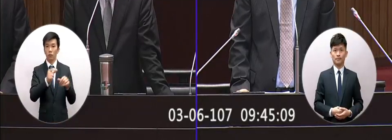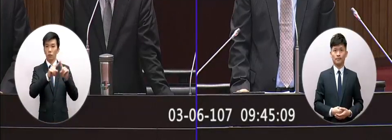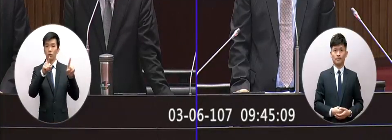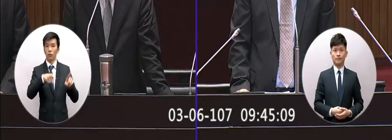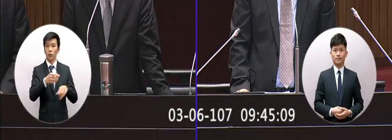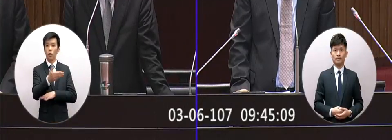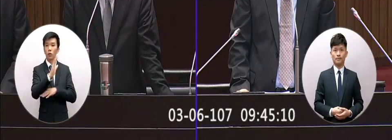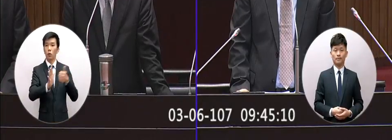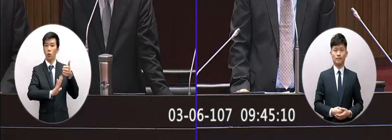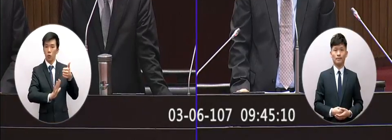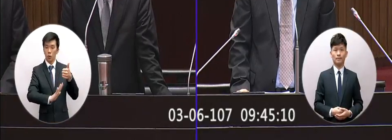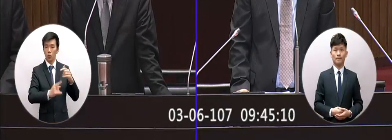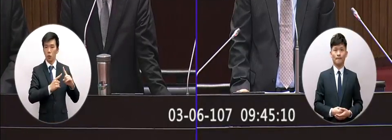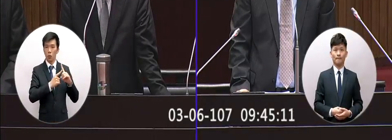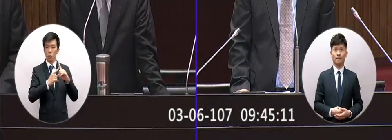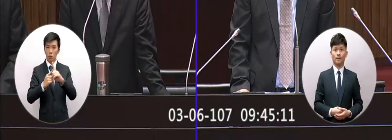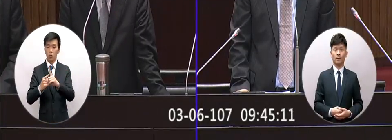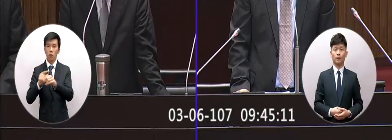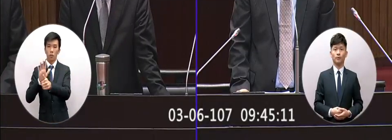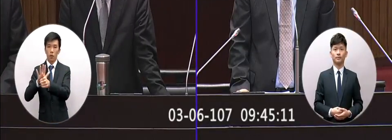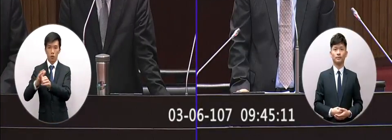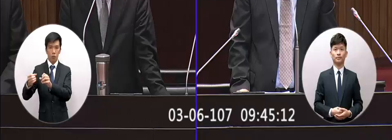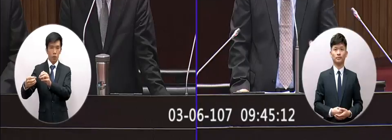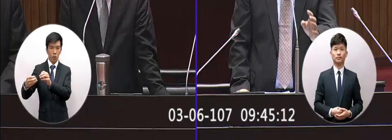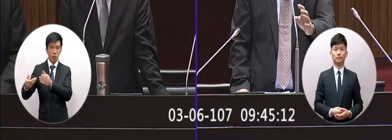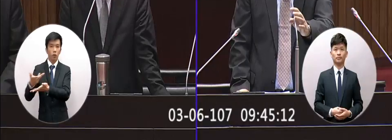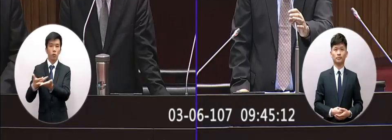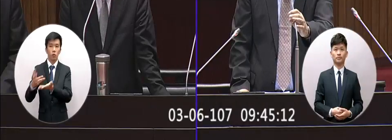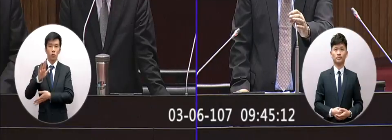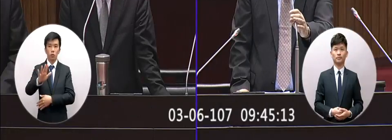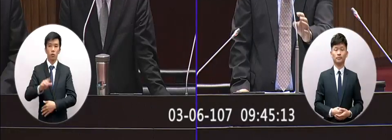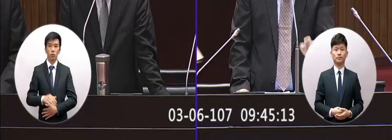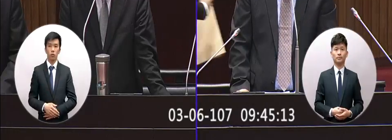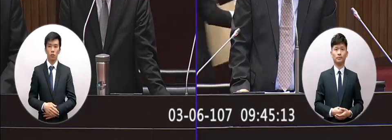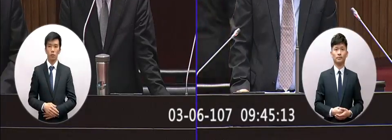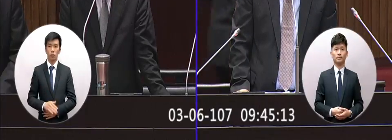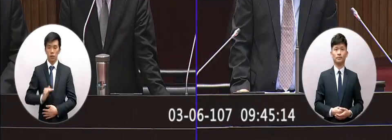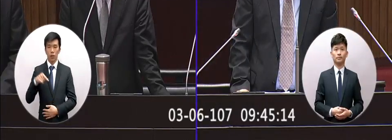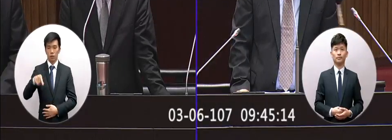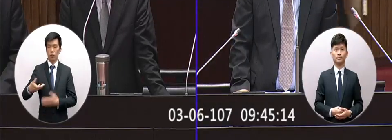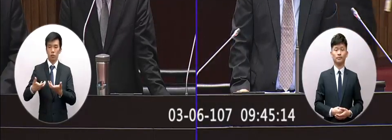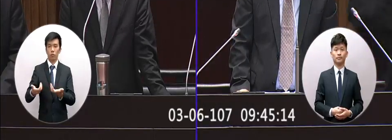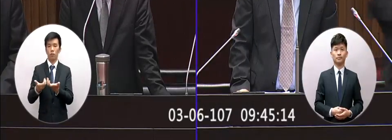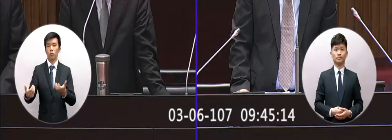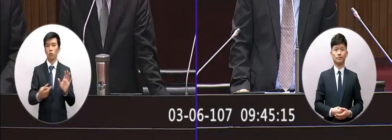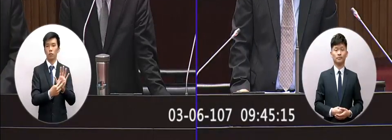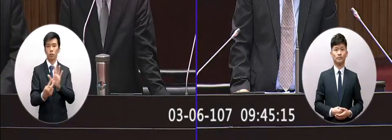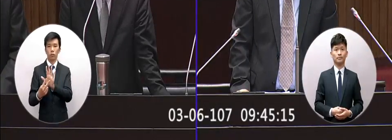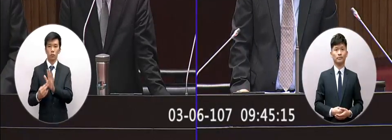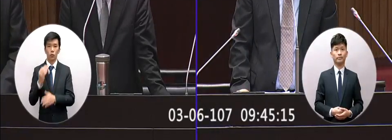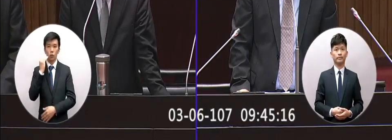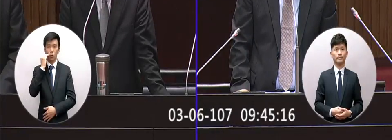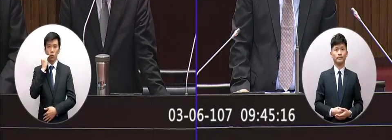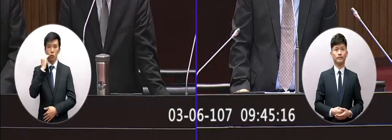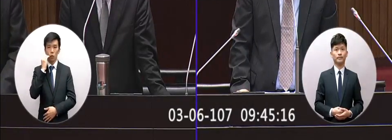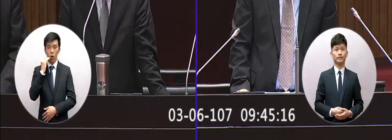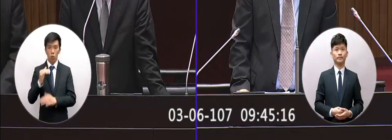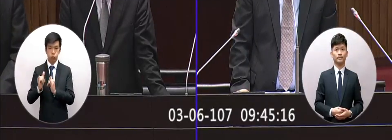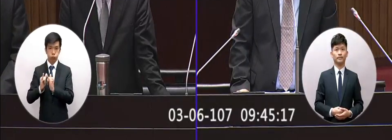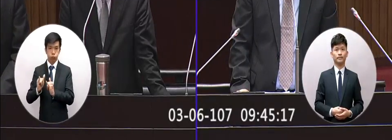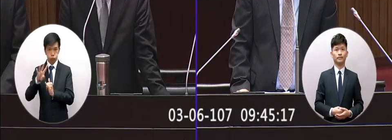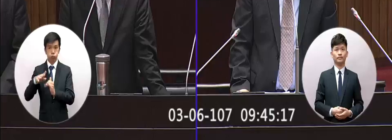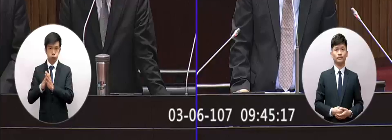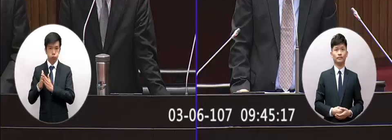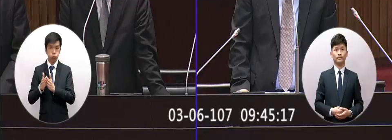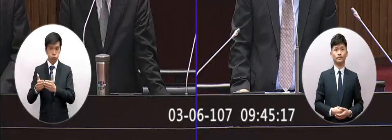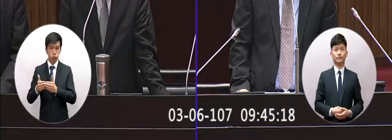政委也有去协调这个事情。那我们把它分开了哈、哦，如果说民间的需求。那这当然